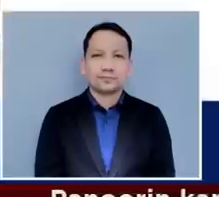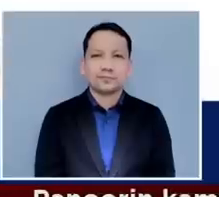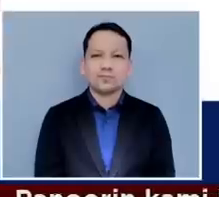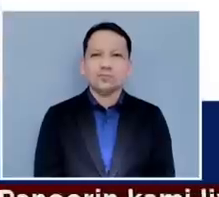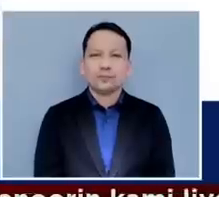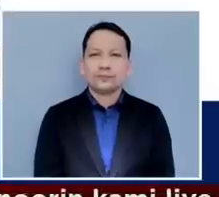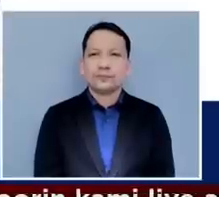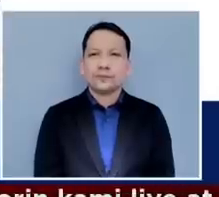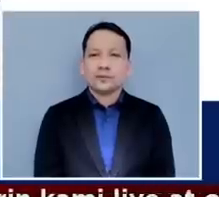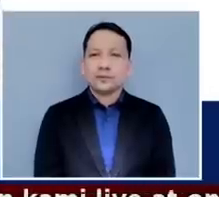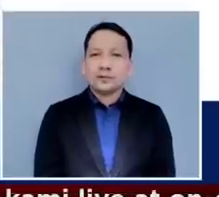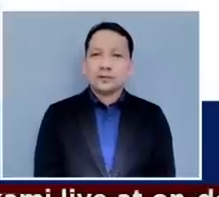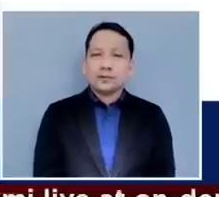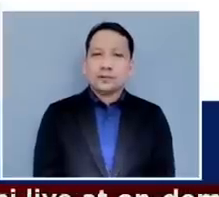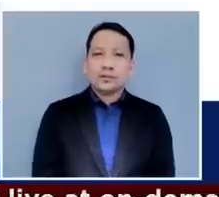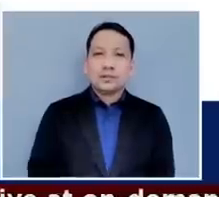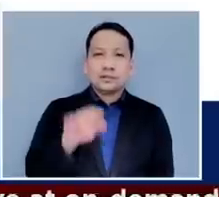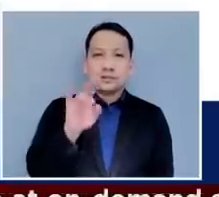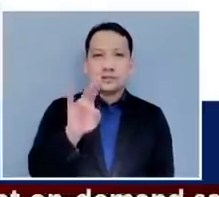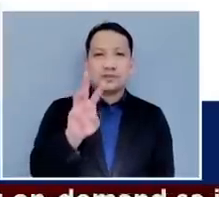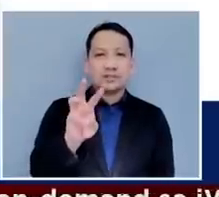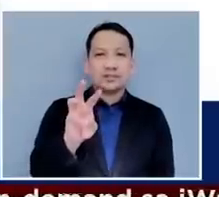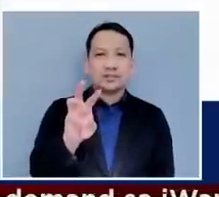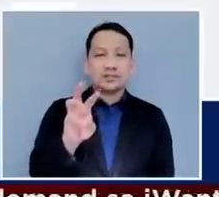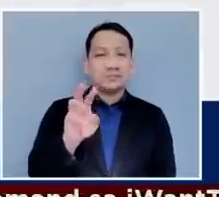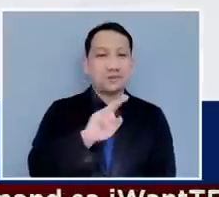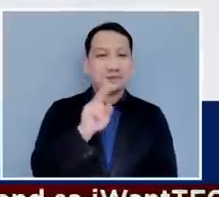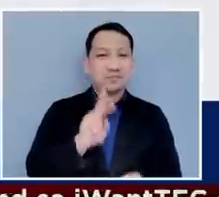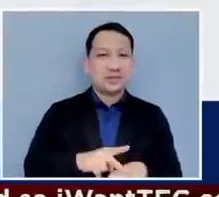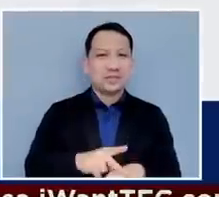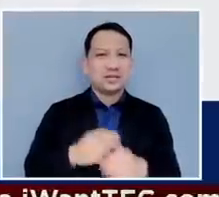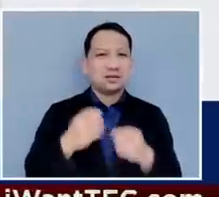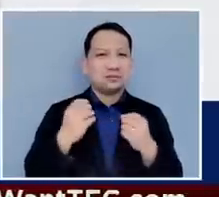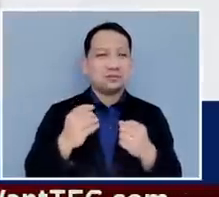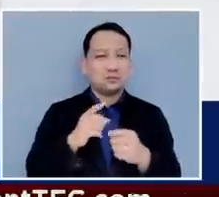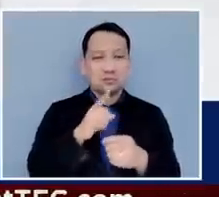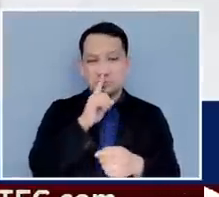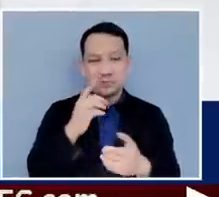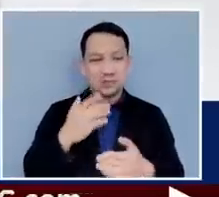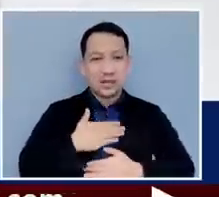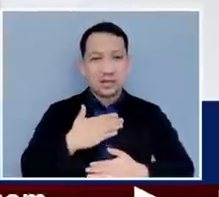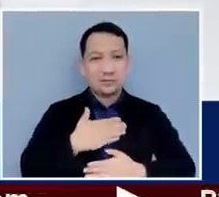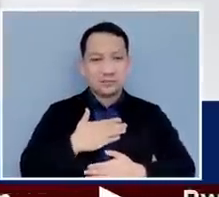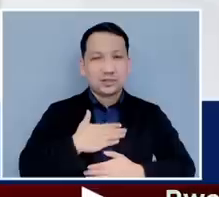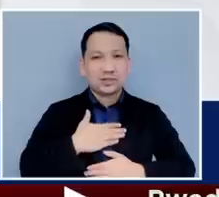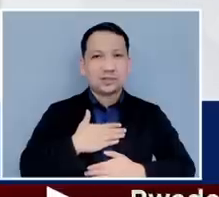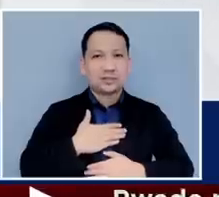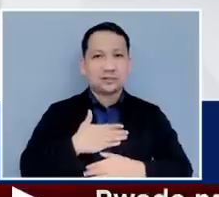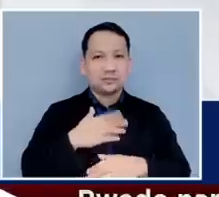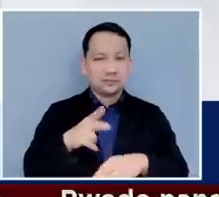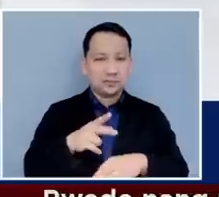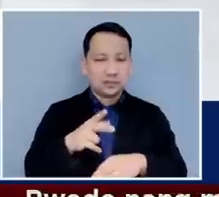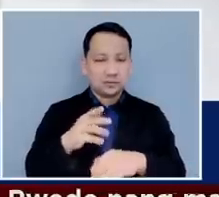Nasa top 76 ang Pilipinas sa listahan ng pinakamasayang bansa sa mundo base sa World